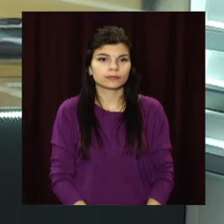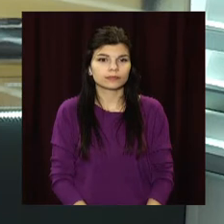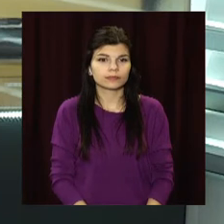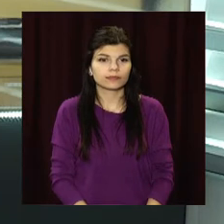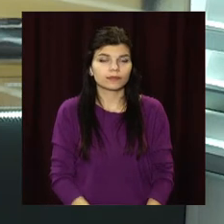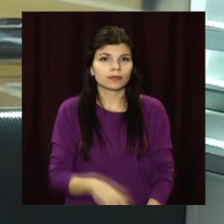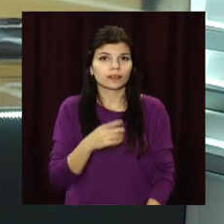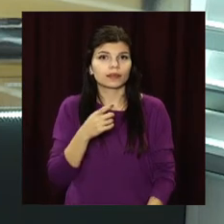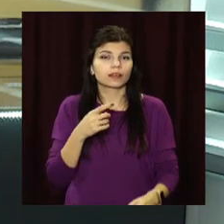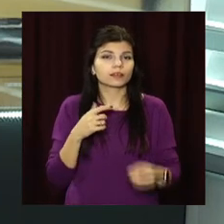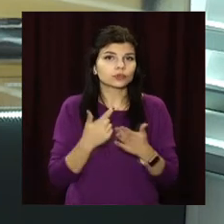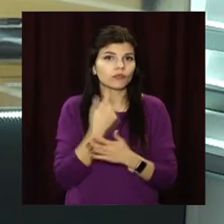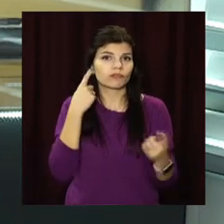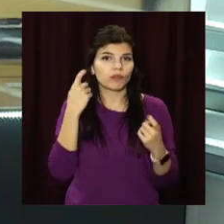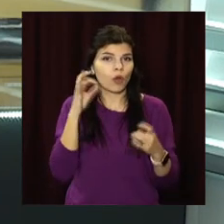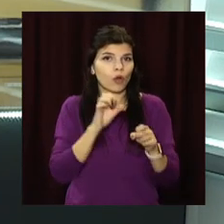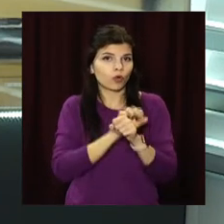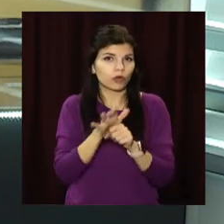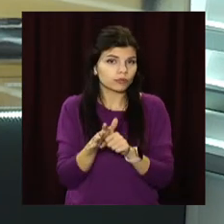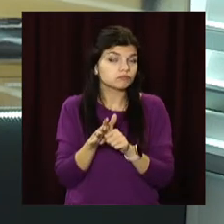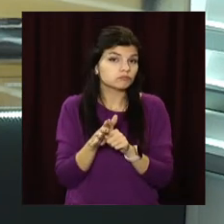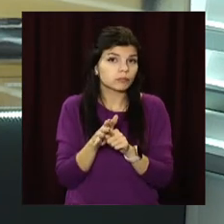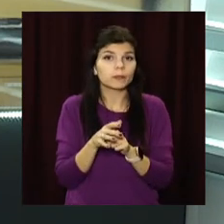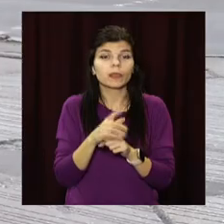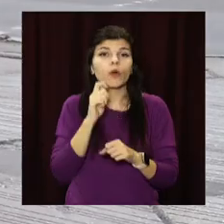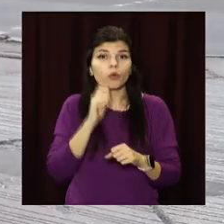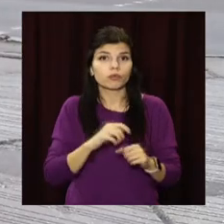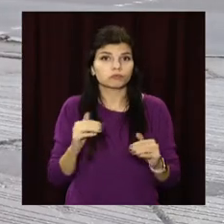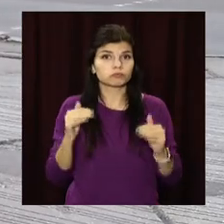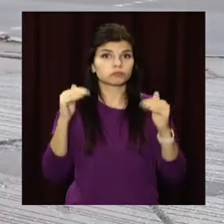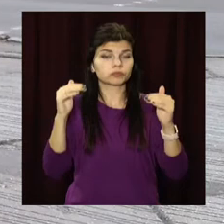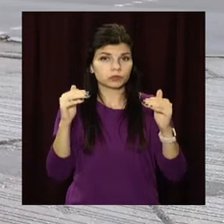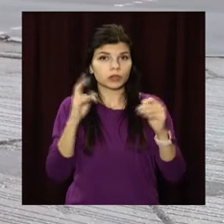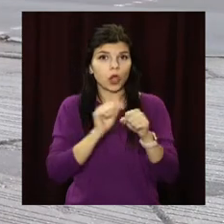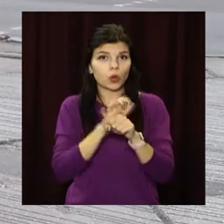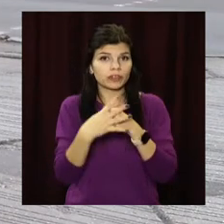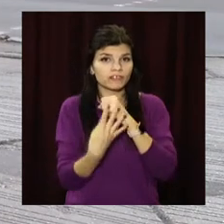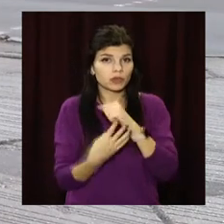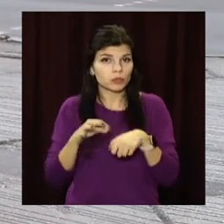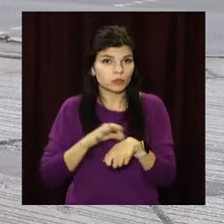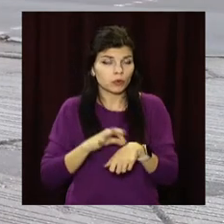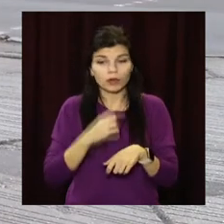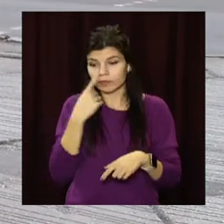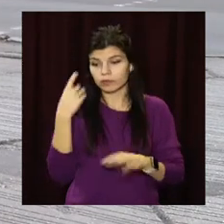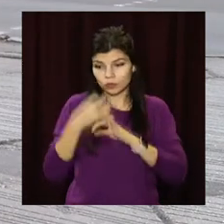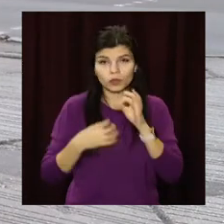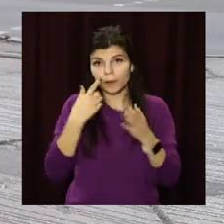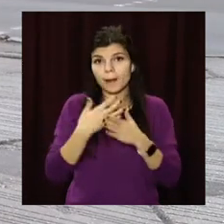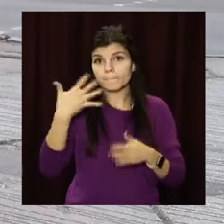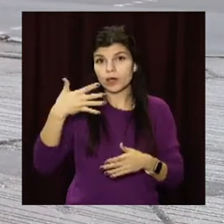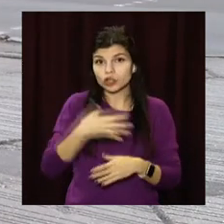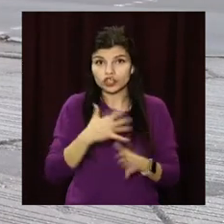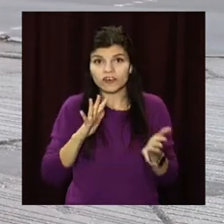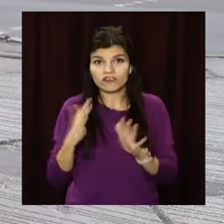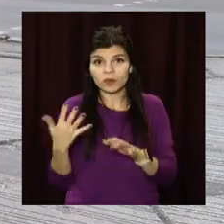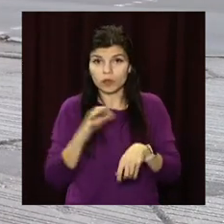Знову невтішні показники коронавірусної статистики. В Україні значно зросла кількість хворих на COVID-19. За попередню добу виявили понад